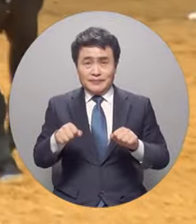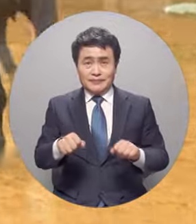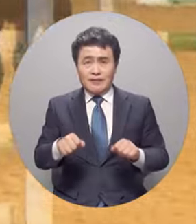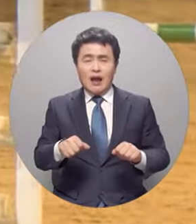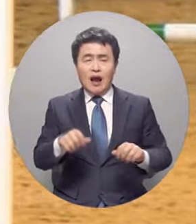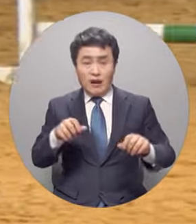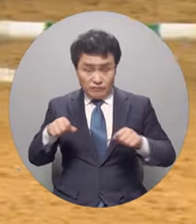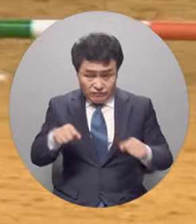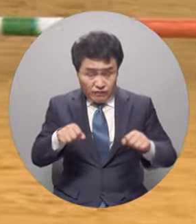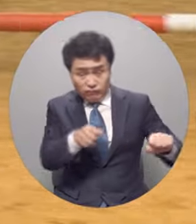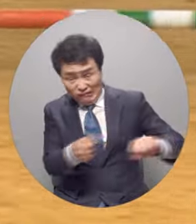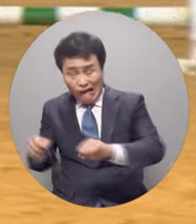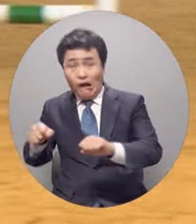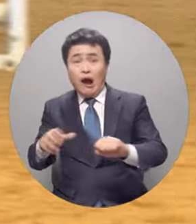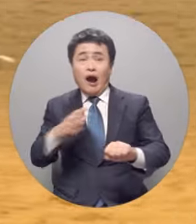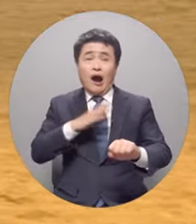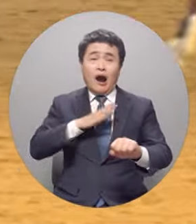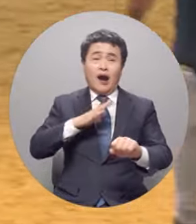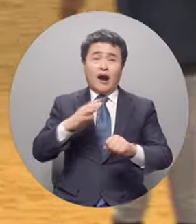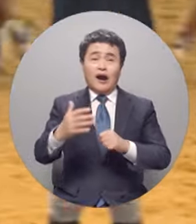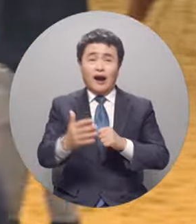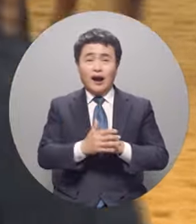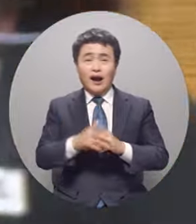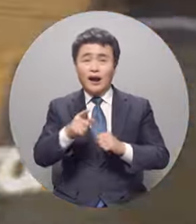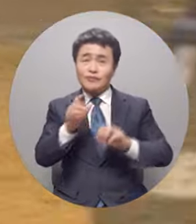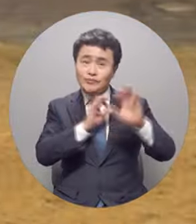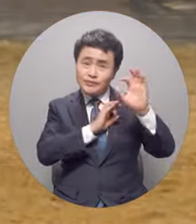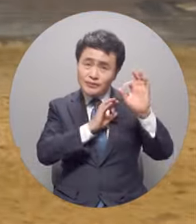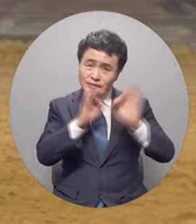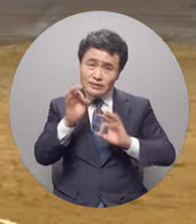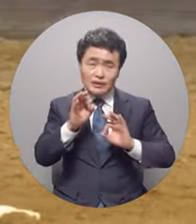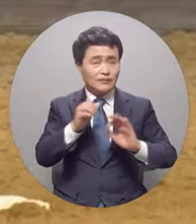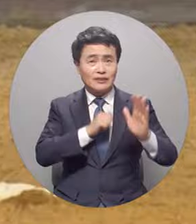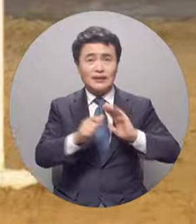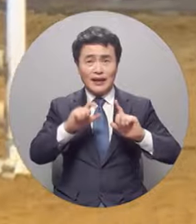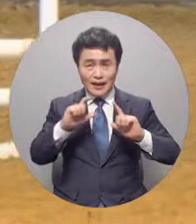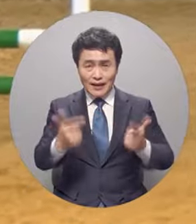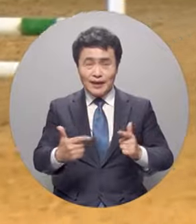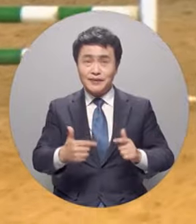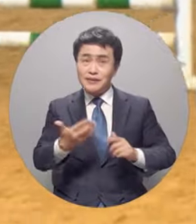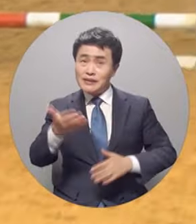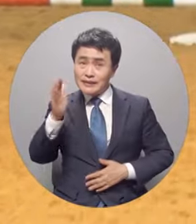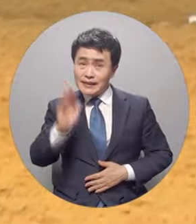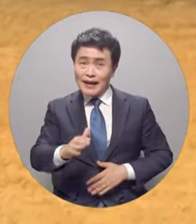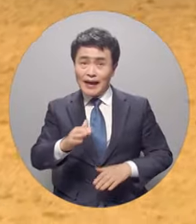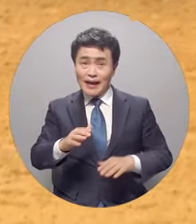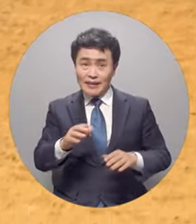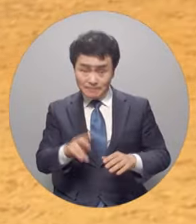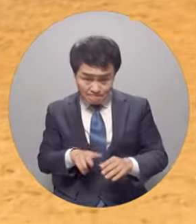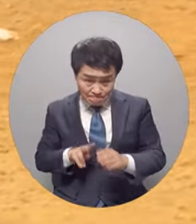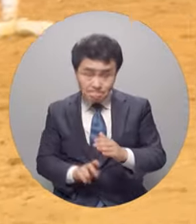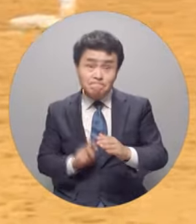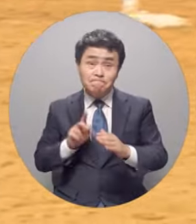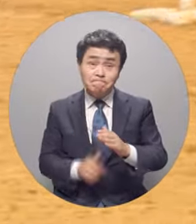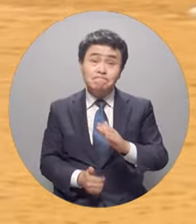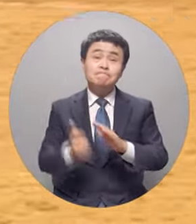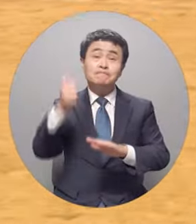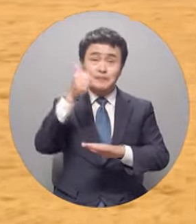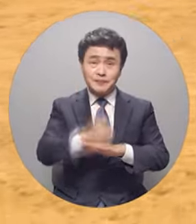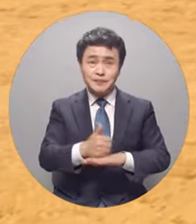아, 여러분, 홍태가 이렇게 실수 많이 하는 선수는 아닙니다. 그래도 끝내 장애물을 넘는 데